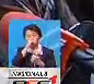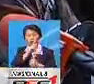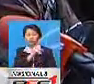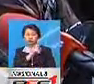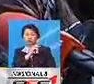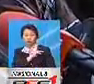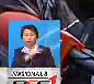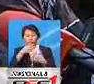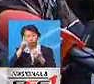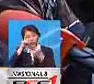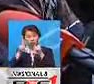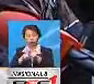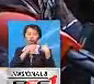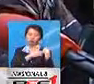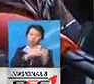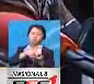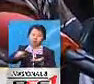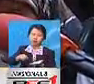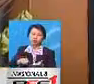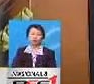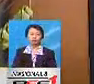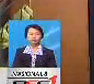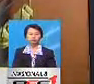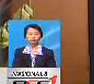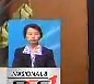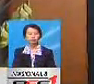Menteri telah setuju untuk menanggungnya.